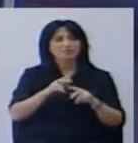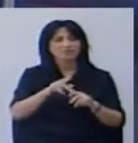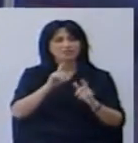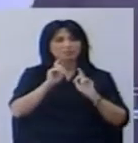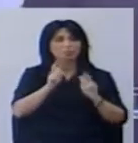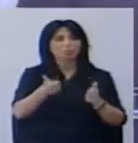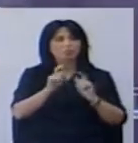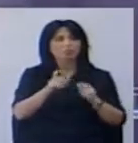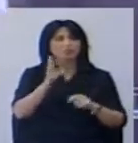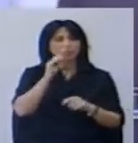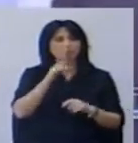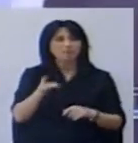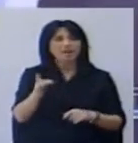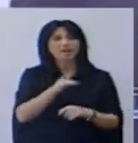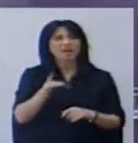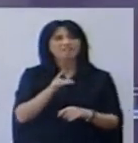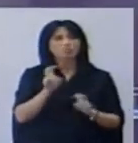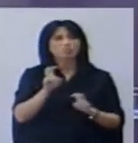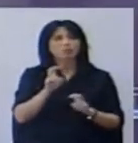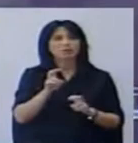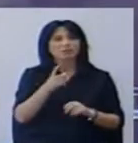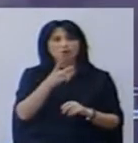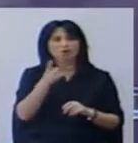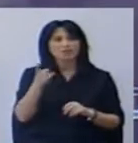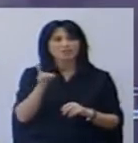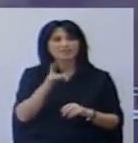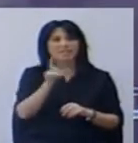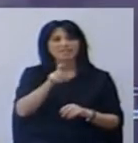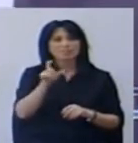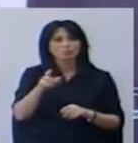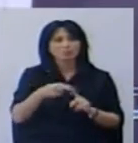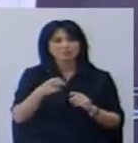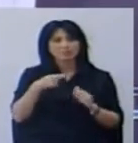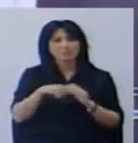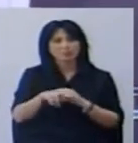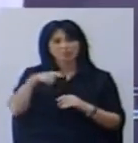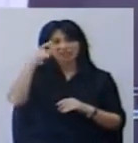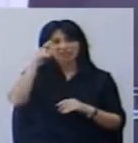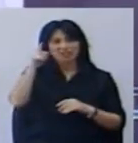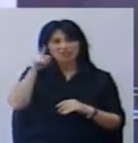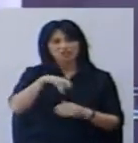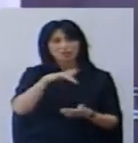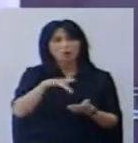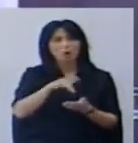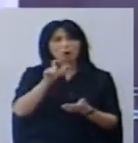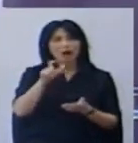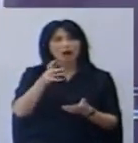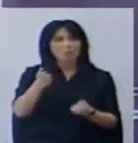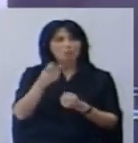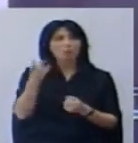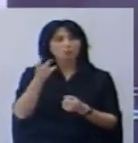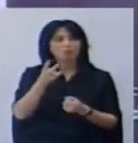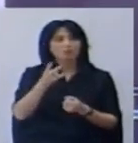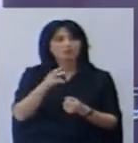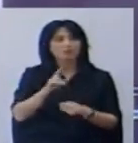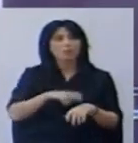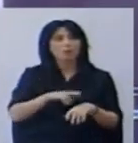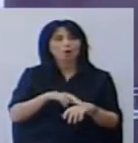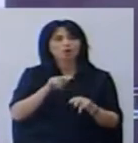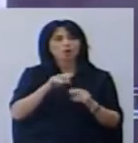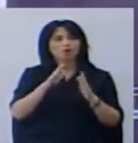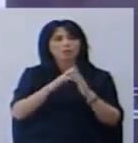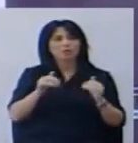უწყებები, როდესაც რესპუბლიკელები, 21 რესპუბლიკელი იმის გამო, რომ ბიძინა ივანიშვილის მოქალაქეობა მიეღო, პოლიციაში და